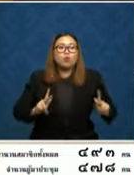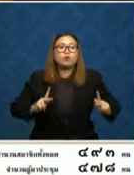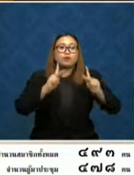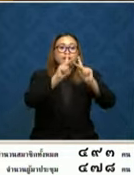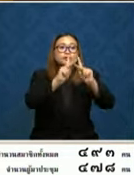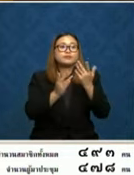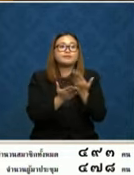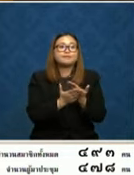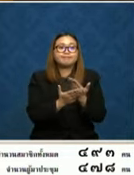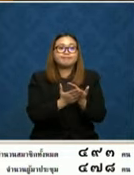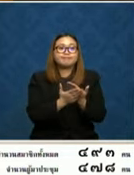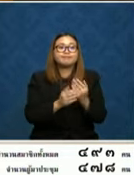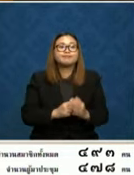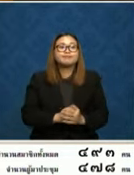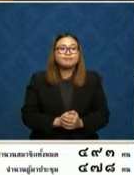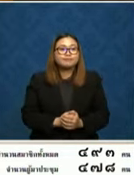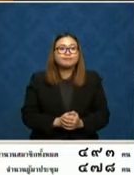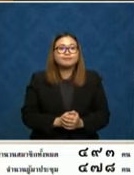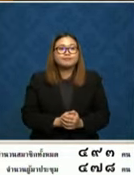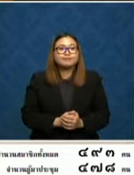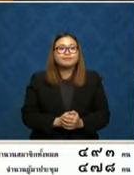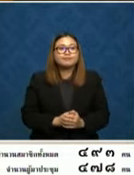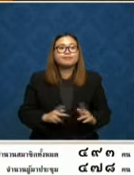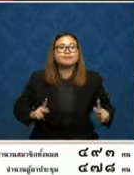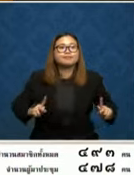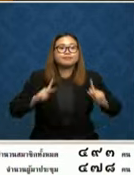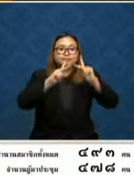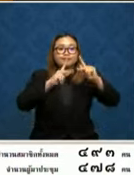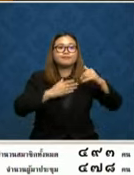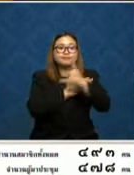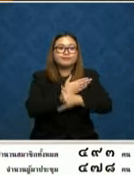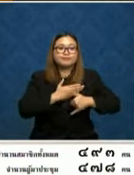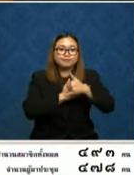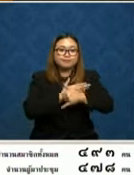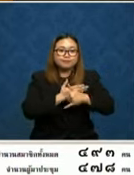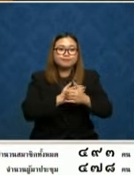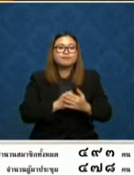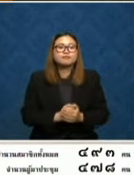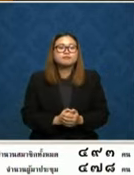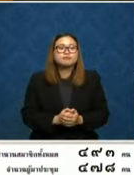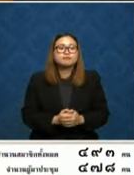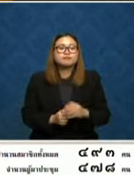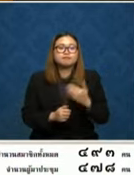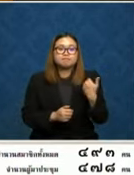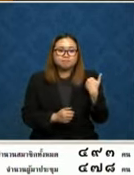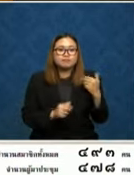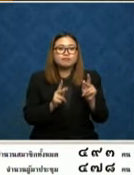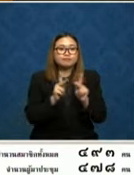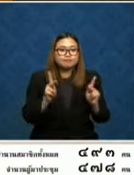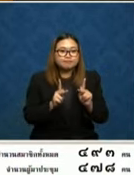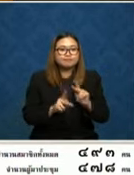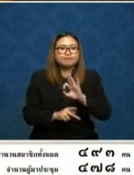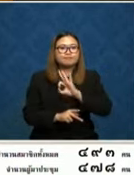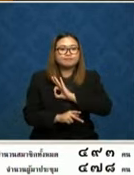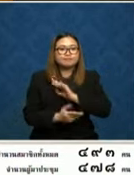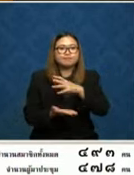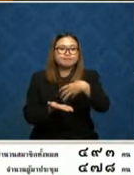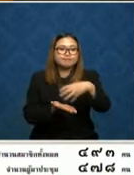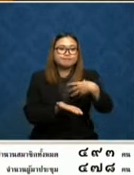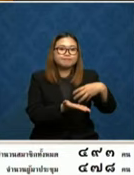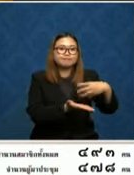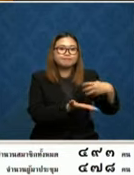ในมาตรา10กระทรวงการต่างประเทศมีท่านสมาชิกได้อภิปรายในหลายประเด็นนะครับจะพยายามตอบเท่าที่